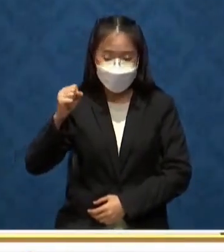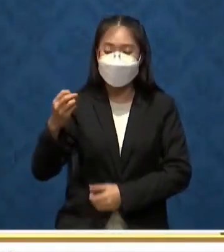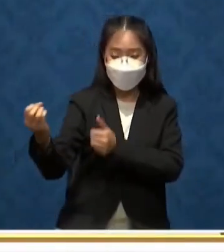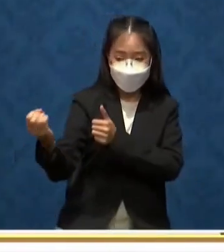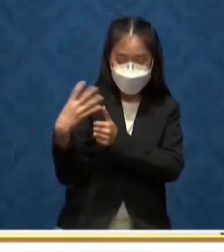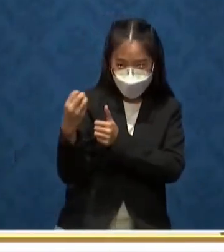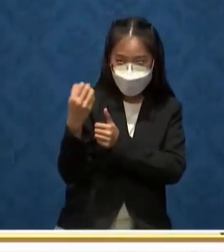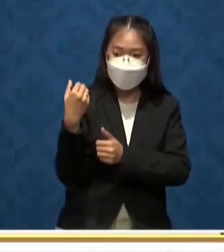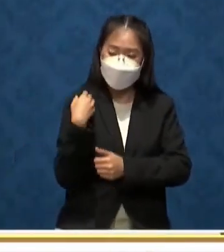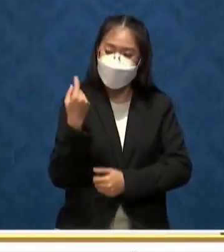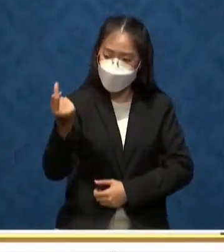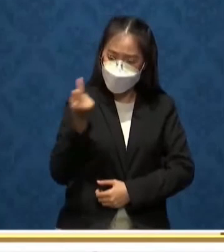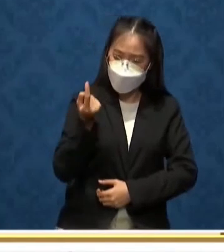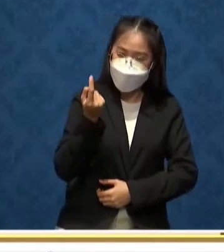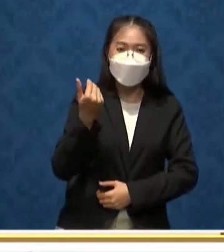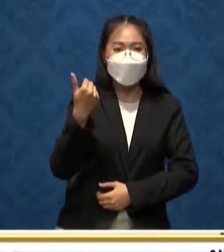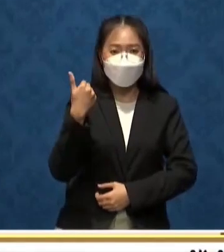แนะนำมีทงก mit ห trouvé ห